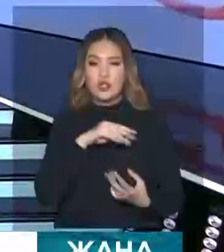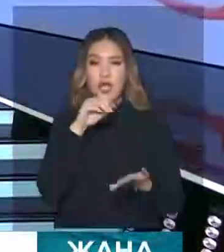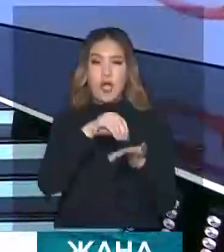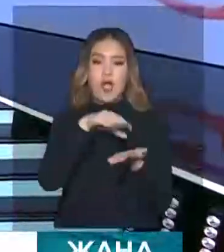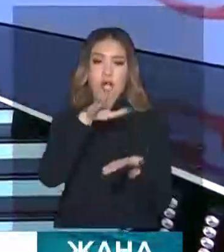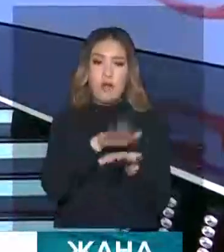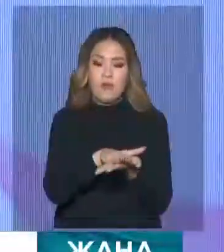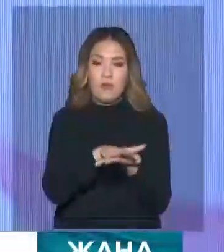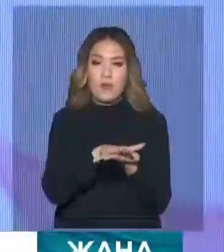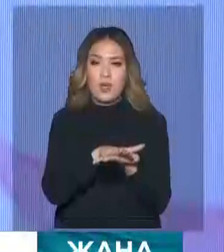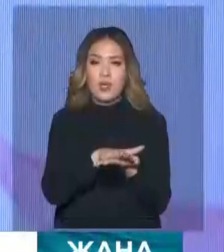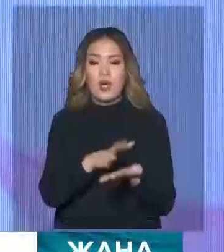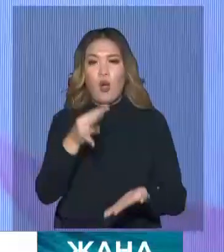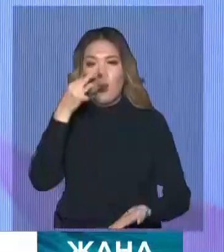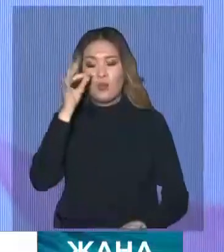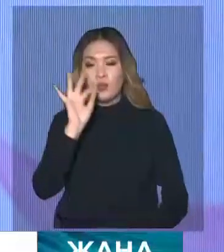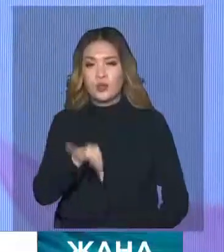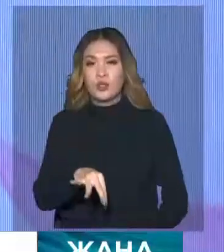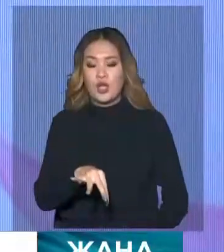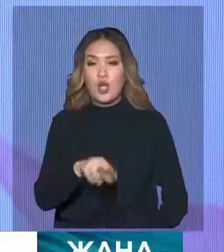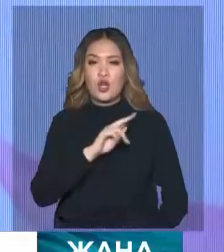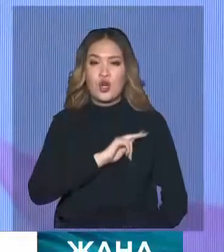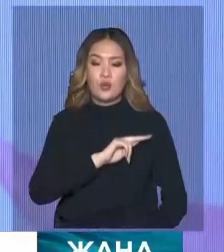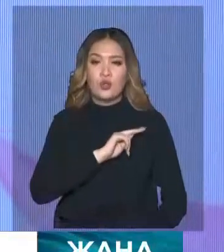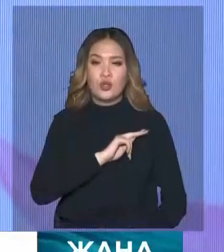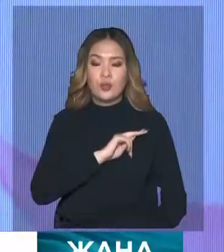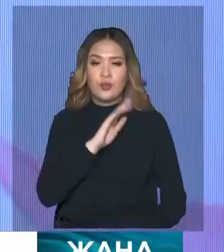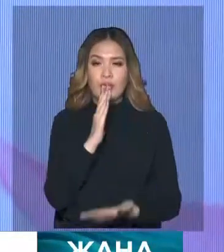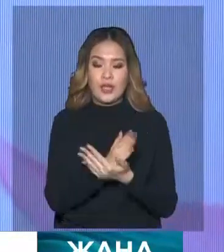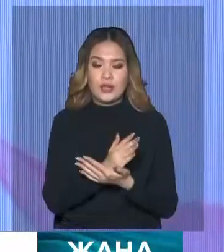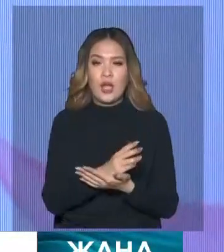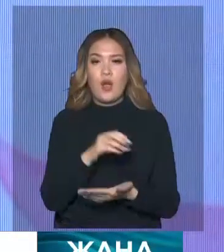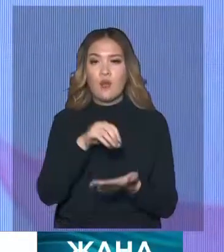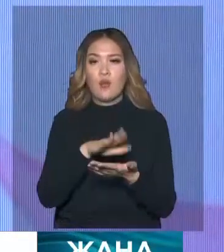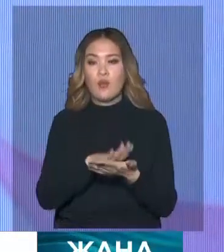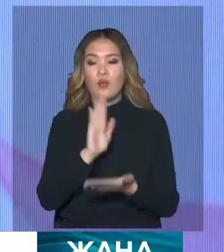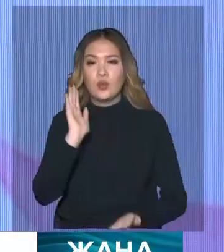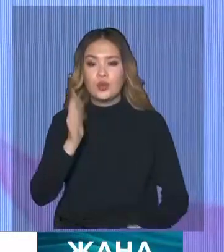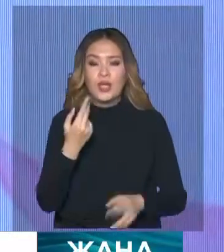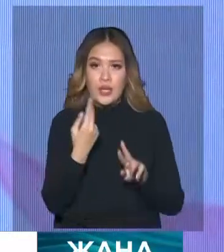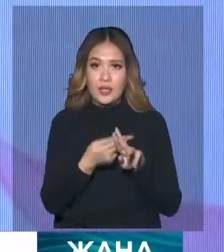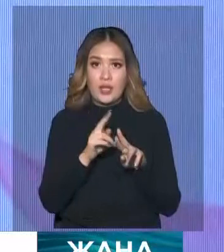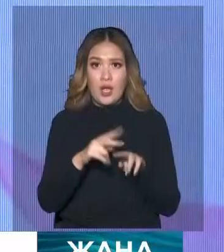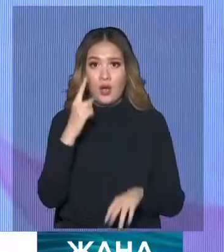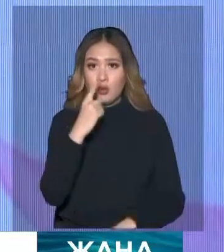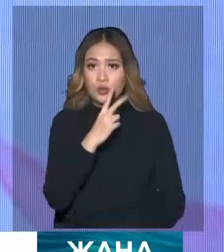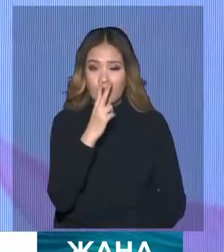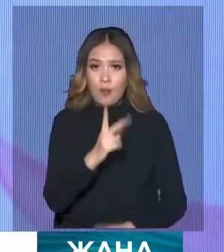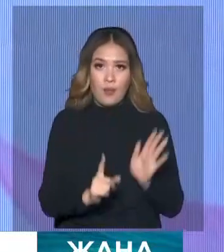осы спорт саласында маман ретінде жұмыс істеп жатыр деп қойылады. Sol közden bastap.